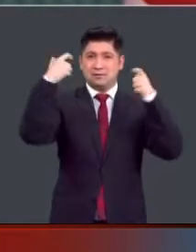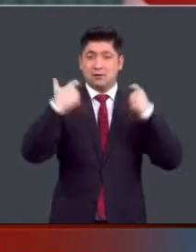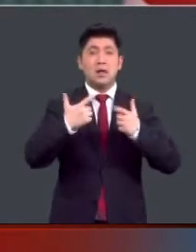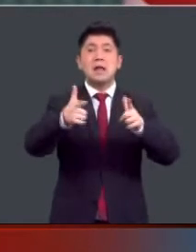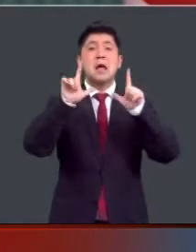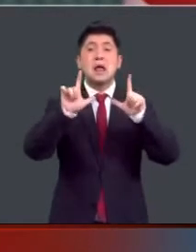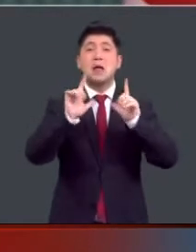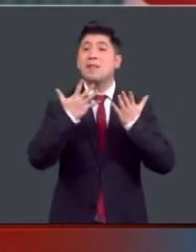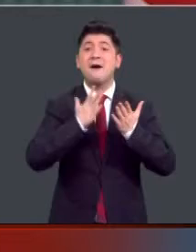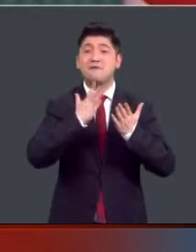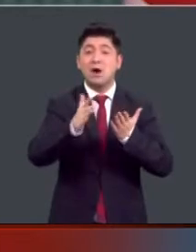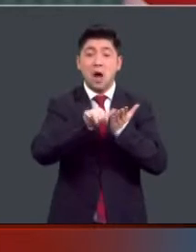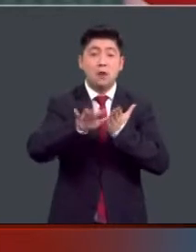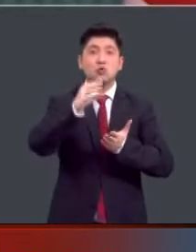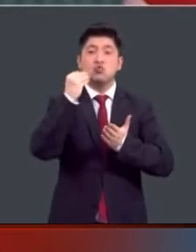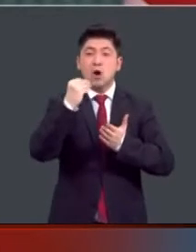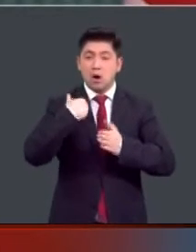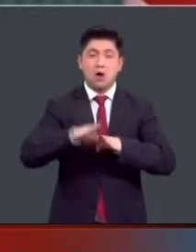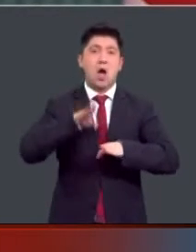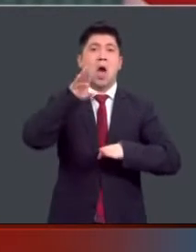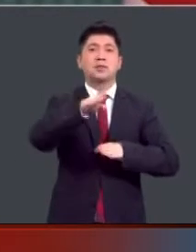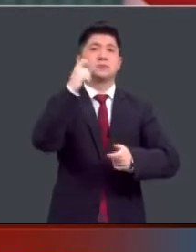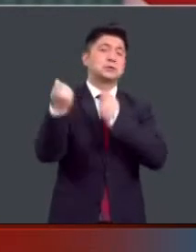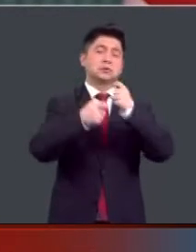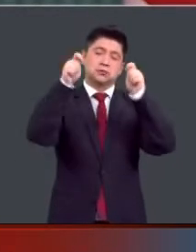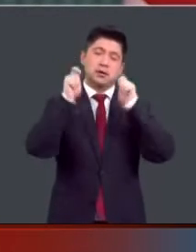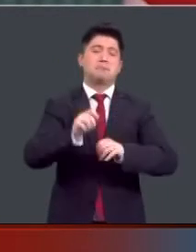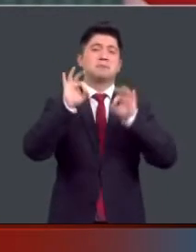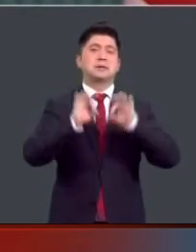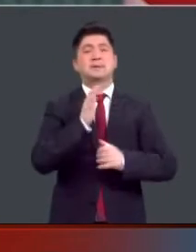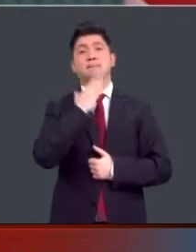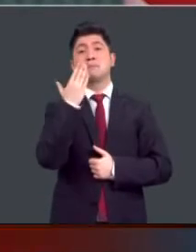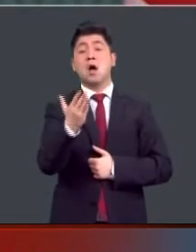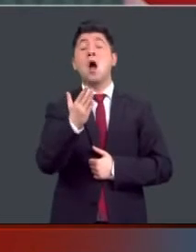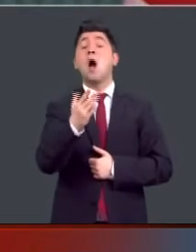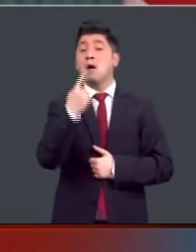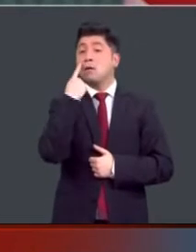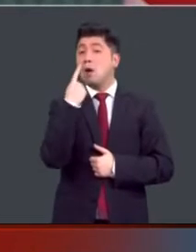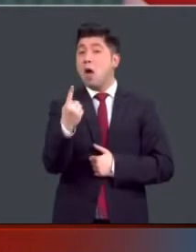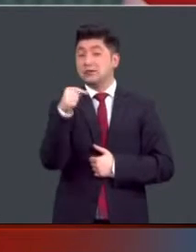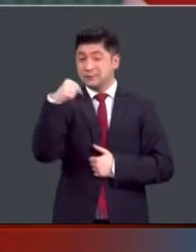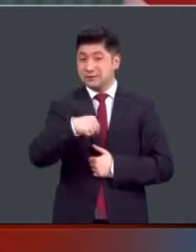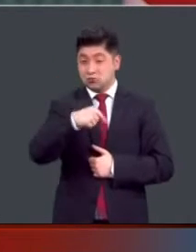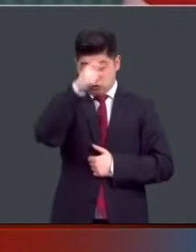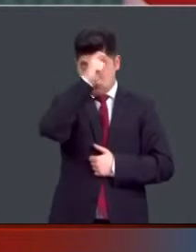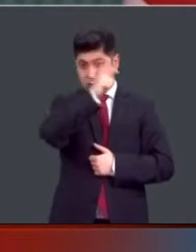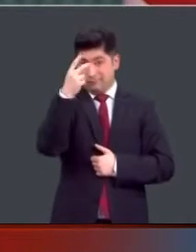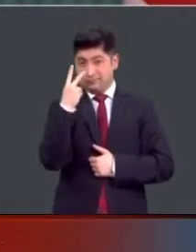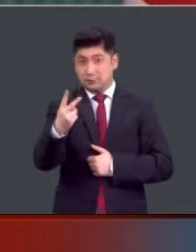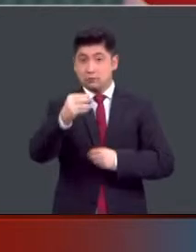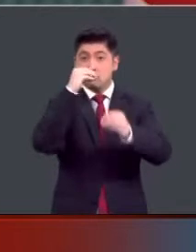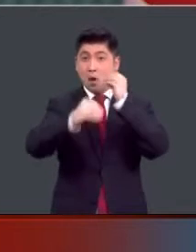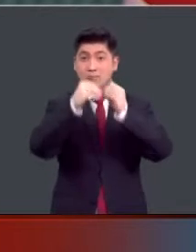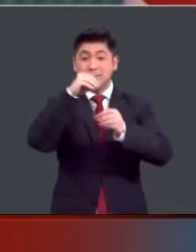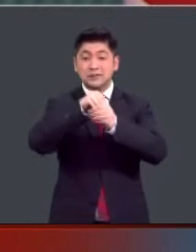gereken muşahhas adımları atmaya başlayacağız cumhurbaşkanı Türkiye'nin tekrar Yeni bir anayasayı